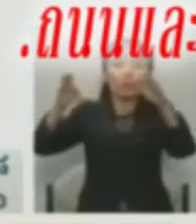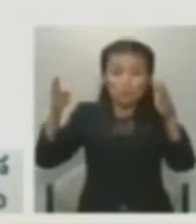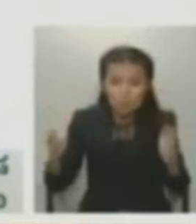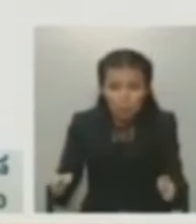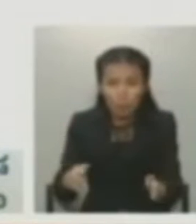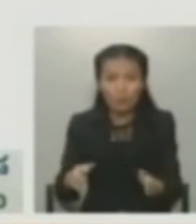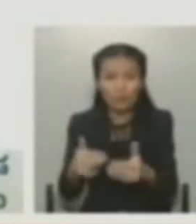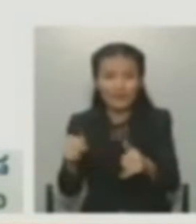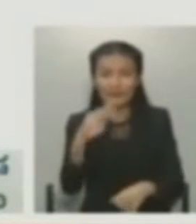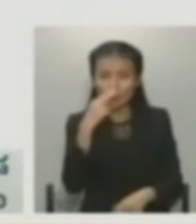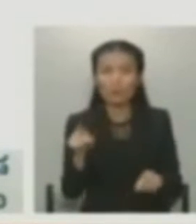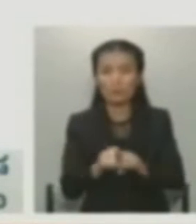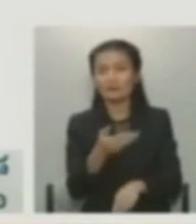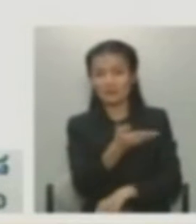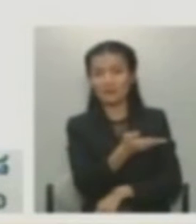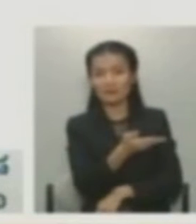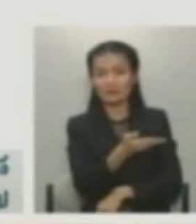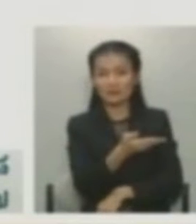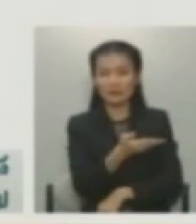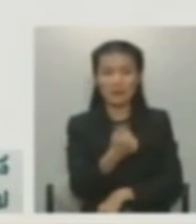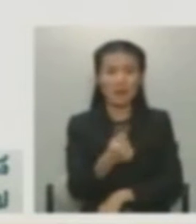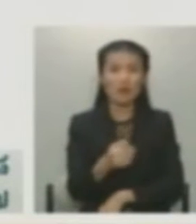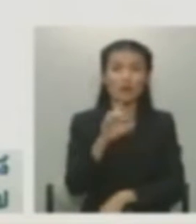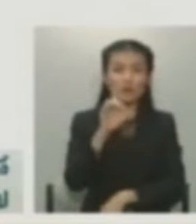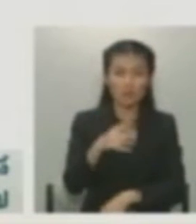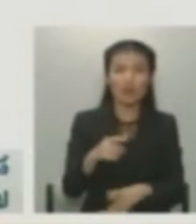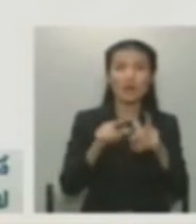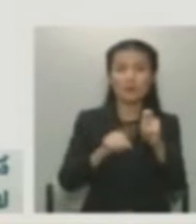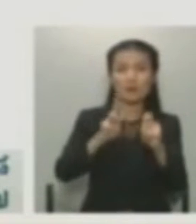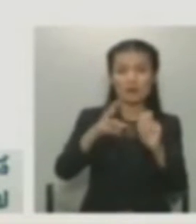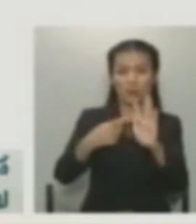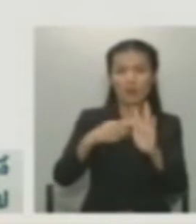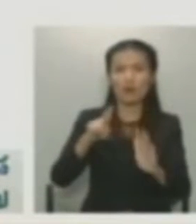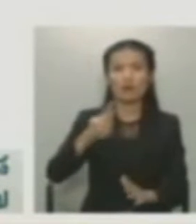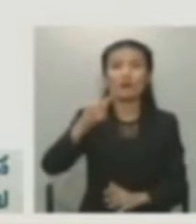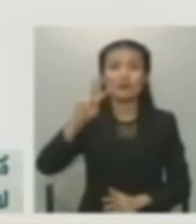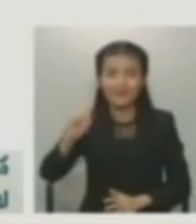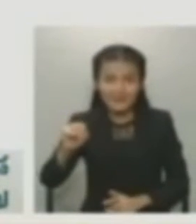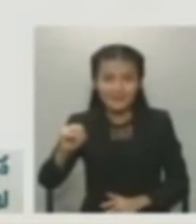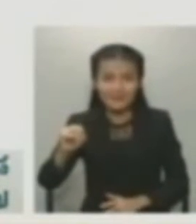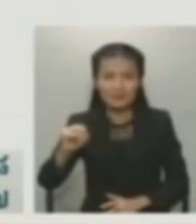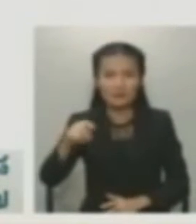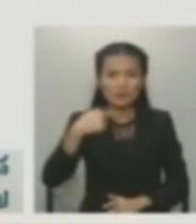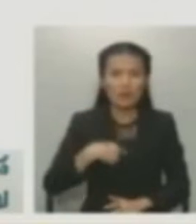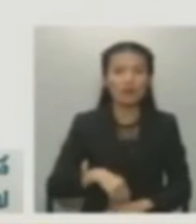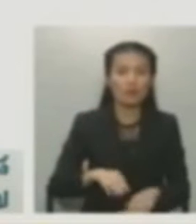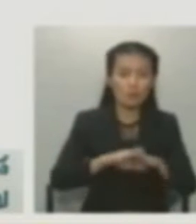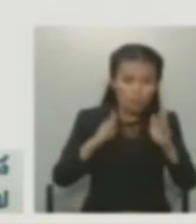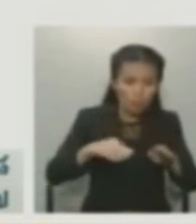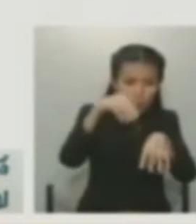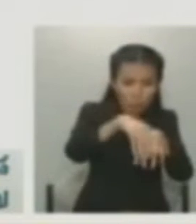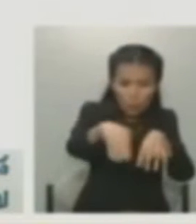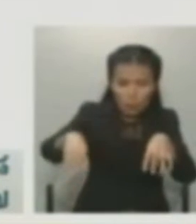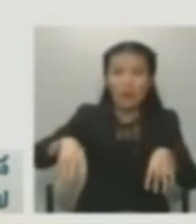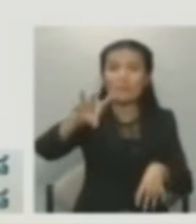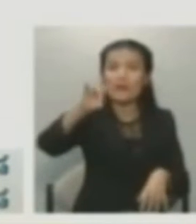ภอเมืองเท่าที่ผมทราบข่าวเนี่ยเกือบ100ตู้อำเภอวารินชำราบ80 90อำเภอเล็กๆรอบนอกนี่